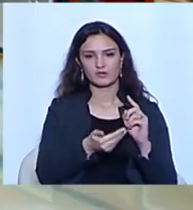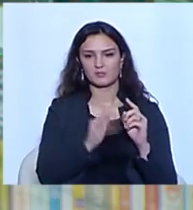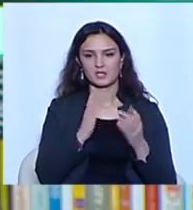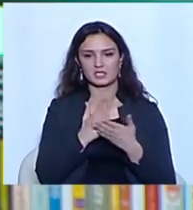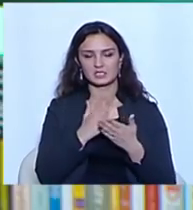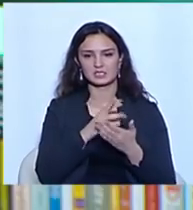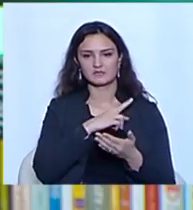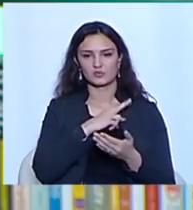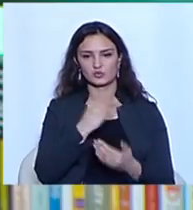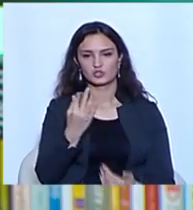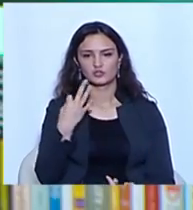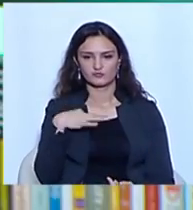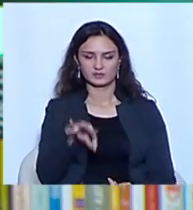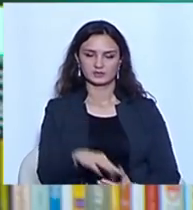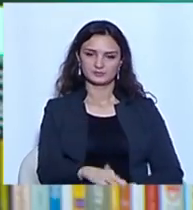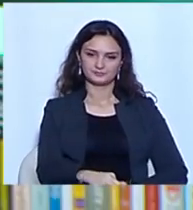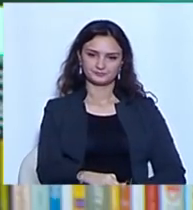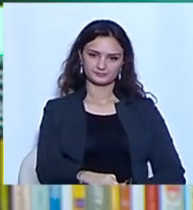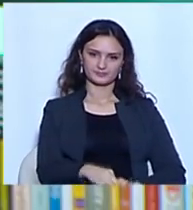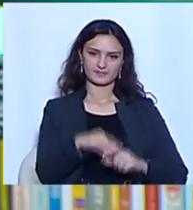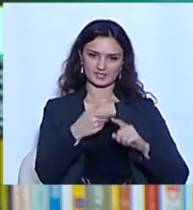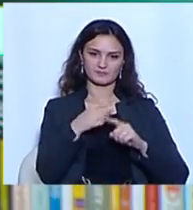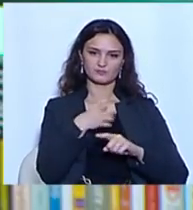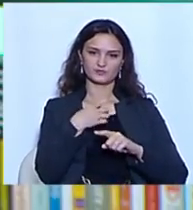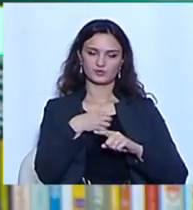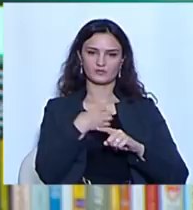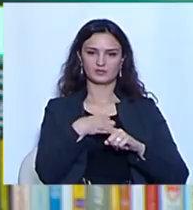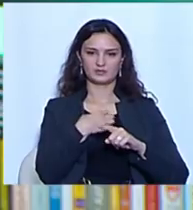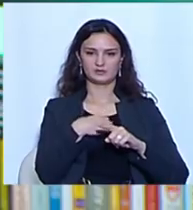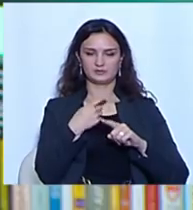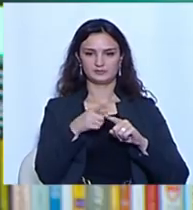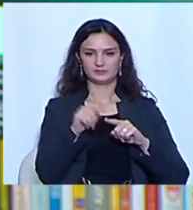არის სიყვარული შენი შვილის. აი ეს არის ძალიან მნიშვნელოვანი და